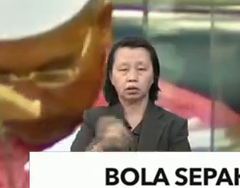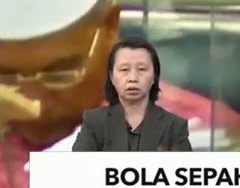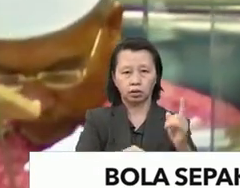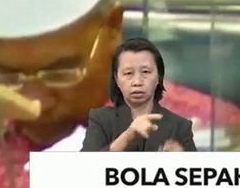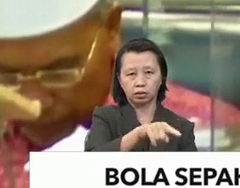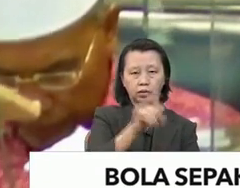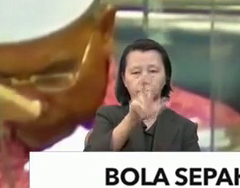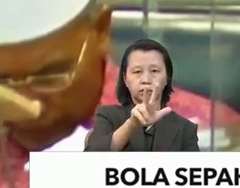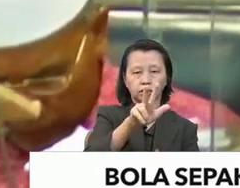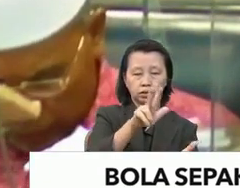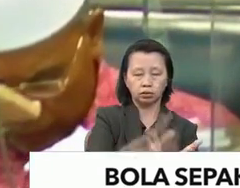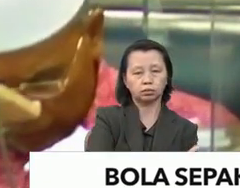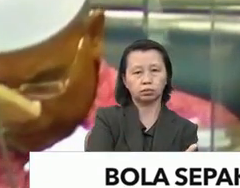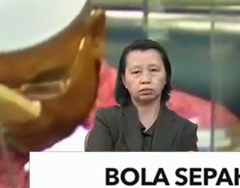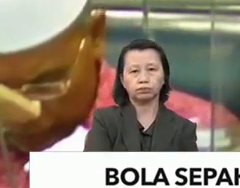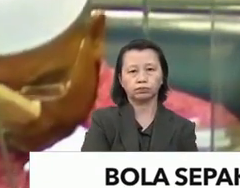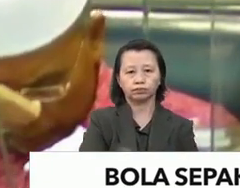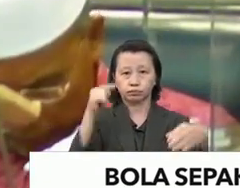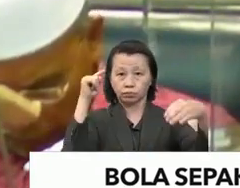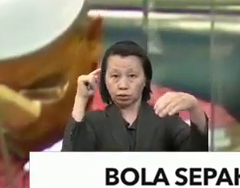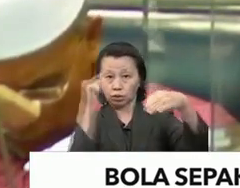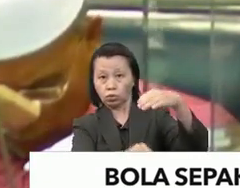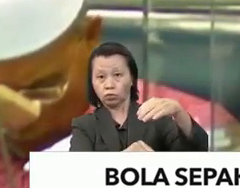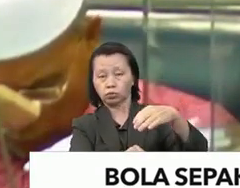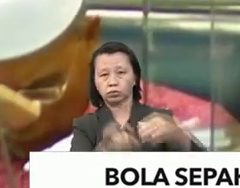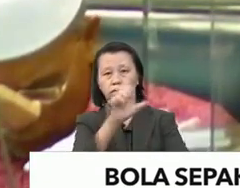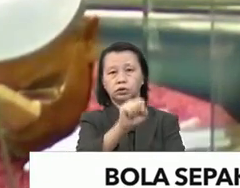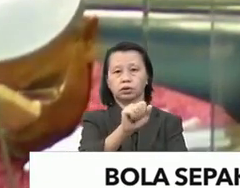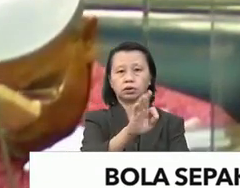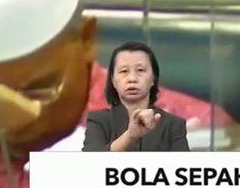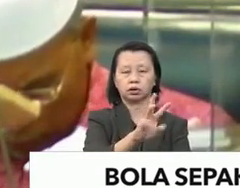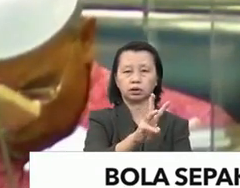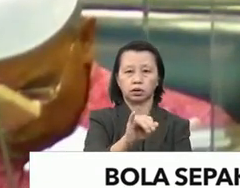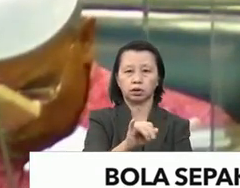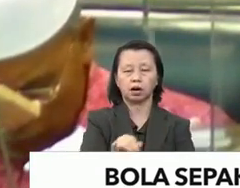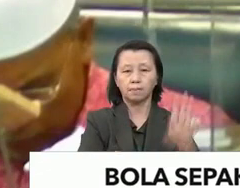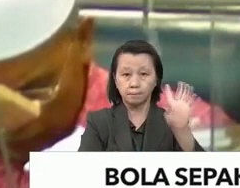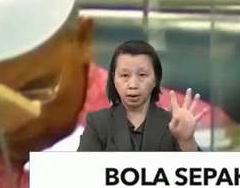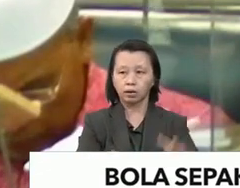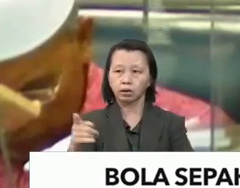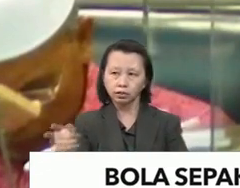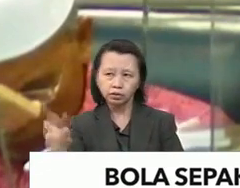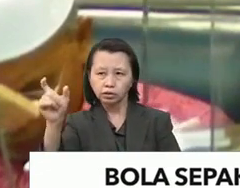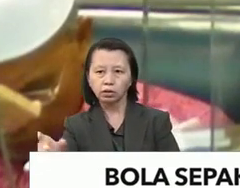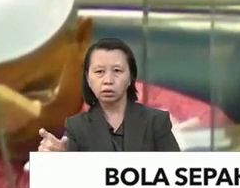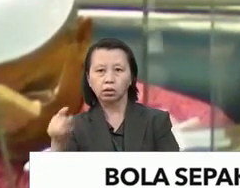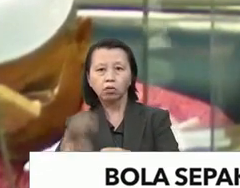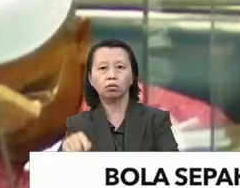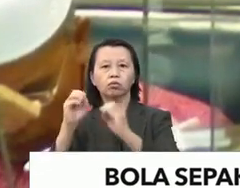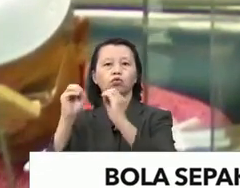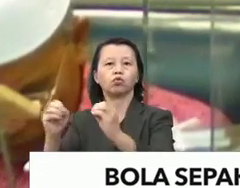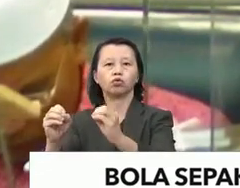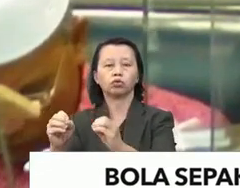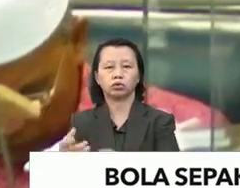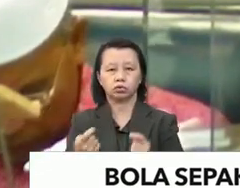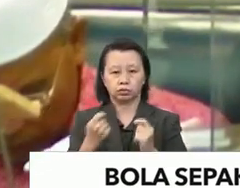dan syafawi dengan tiga stabil gol yang disumbangkan syafawi empat gol di pola Hai tiada